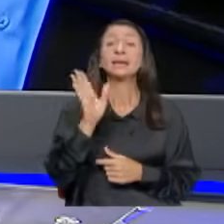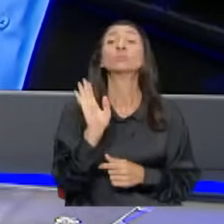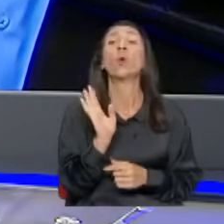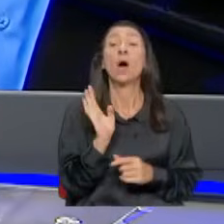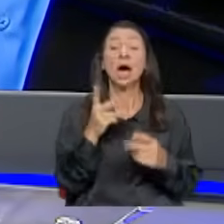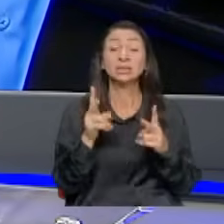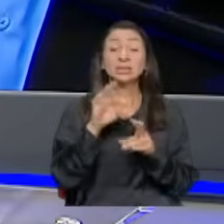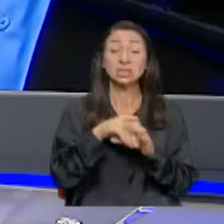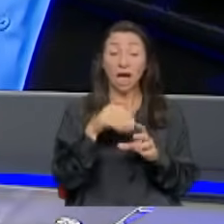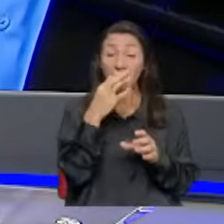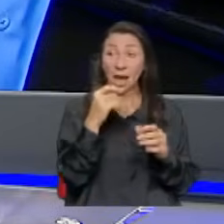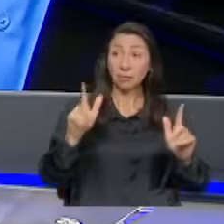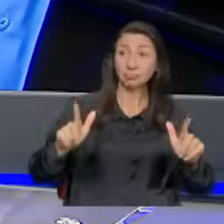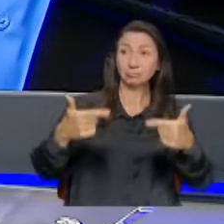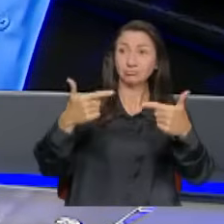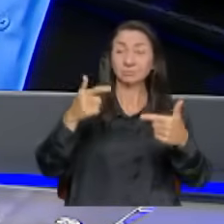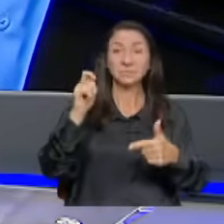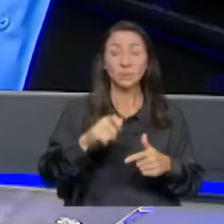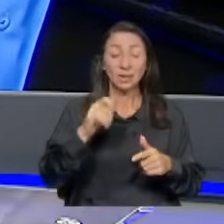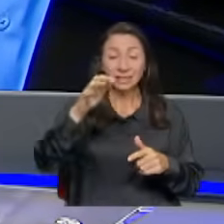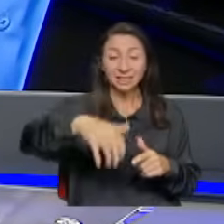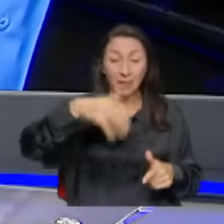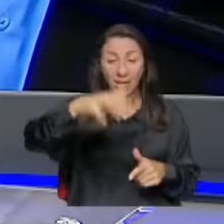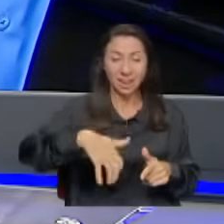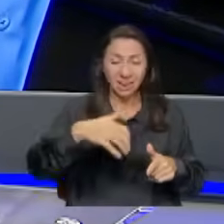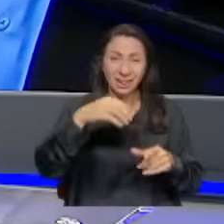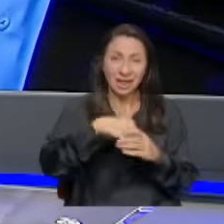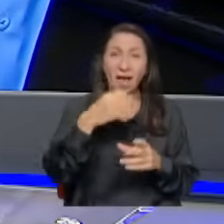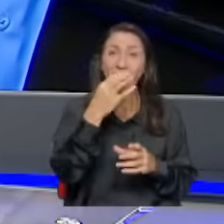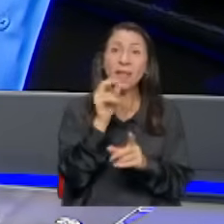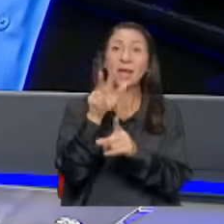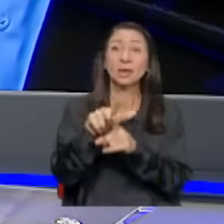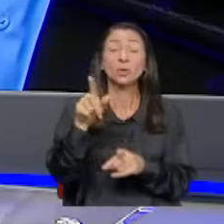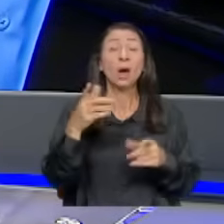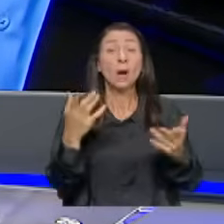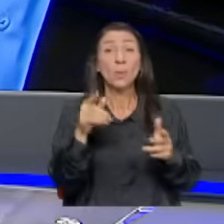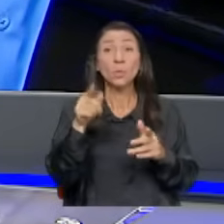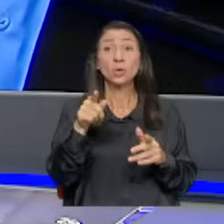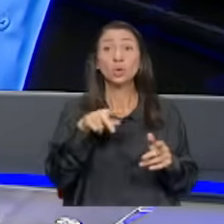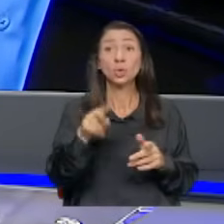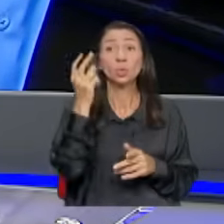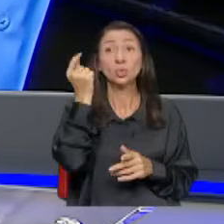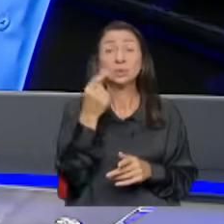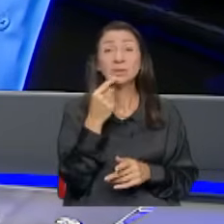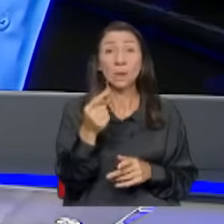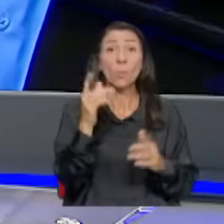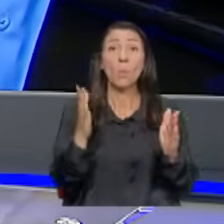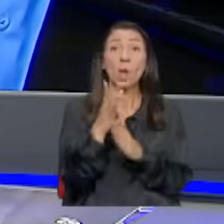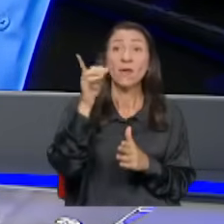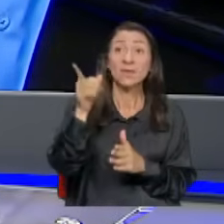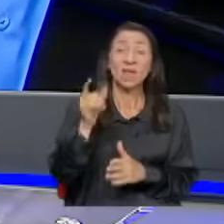gitmiyor Açılış için ankara’dan yapıyor açılışı temel atma törenine Ankara'dan Katılıyor ama buranın yolunu unuttular diye